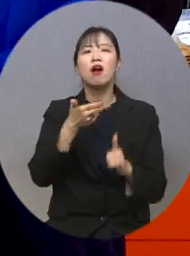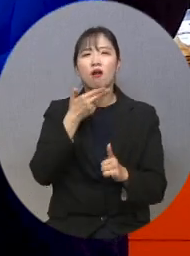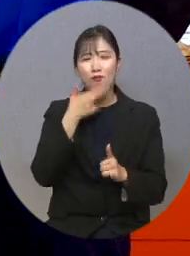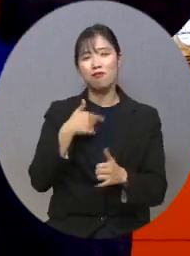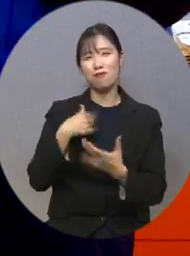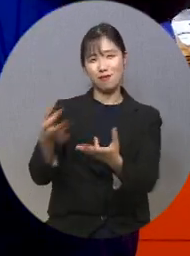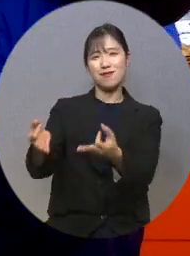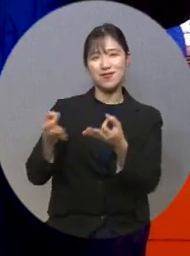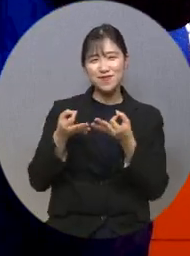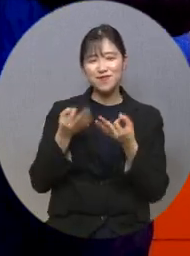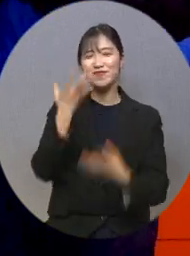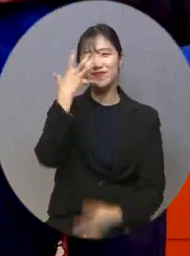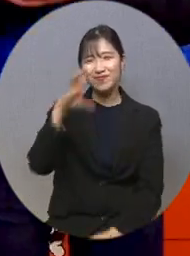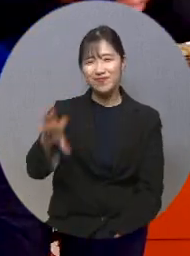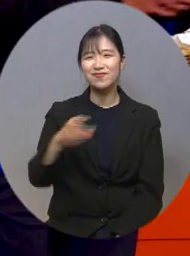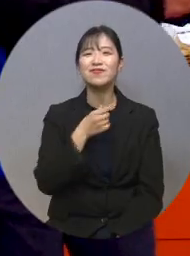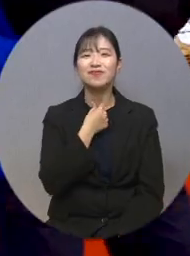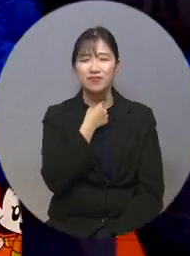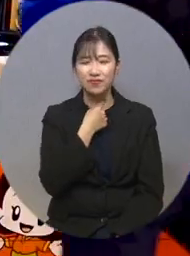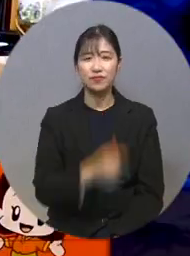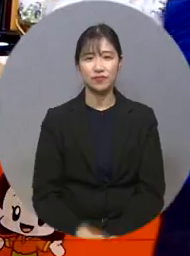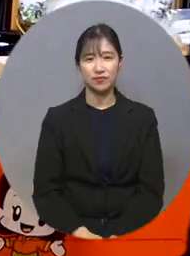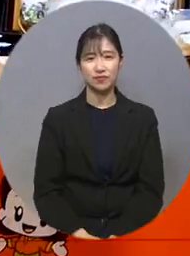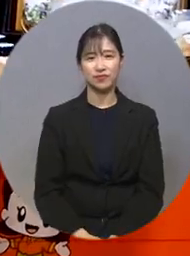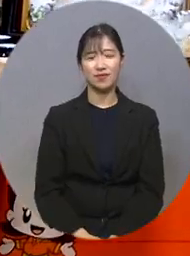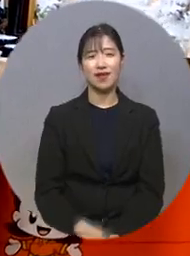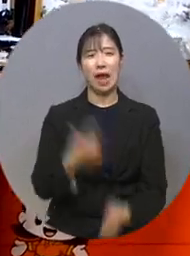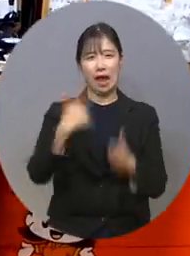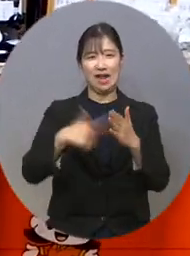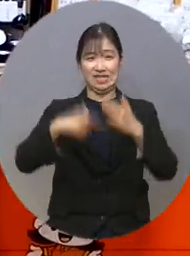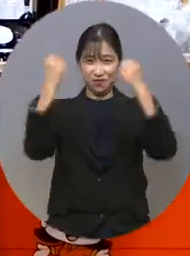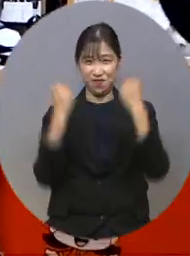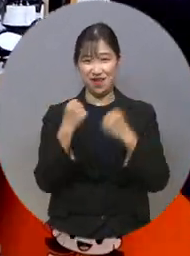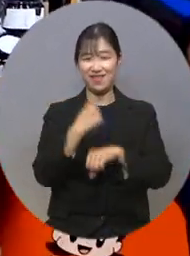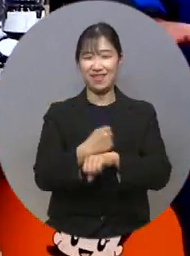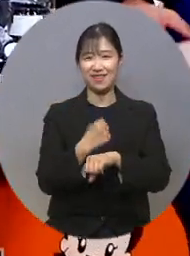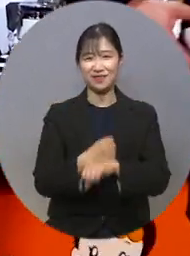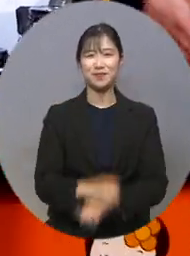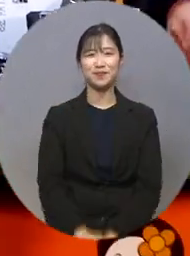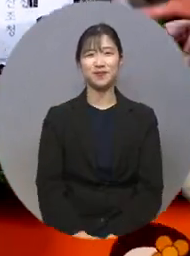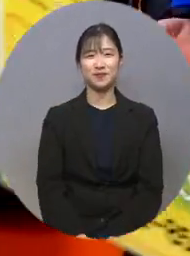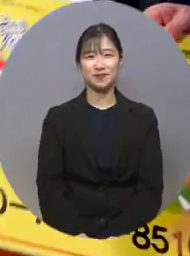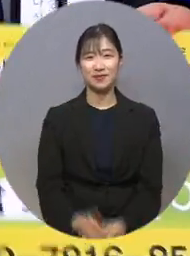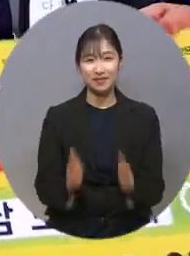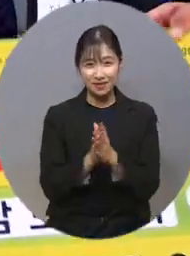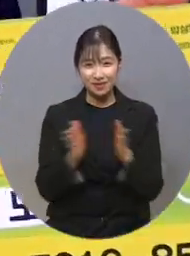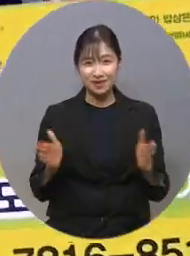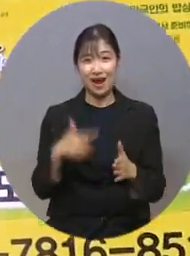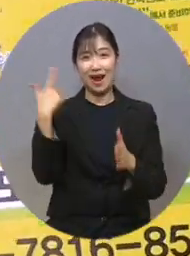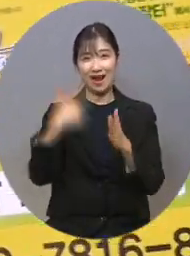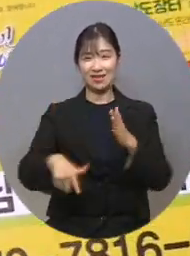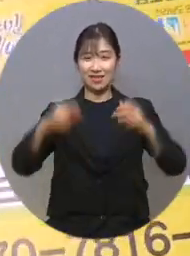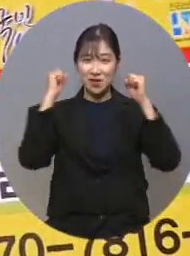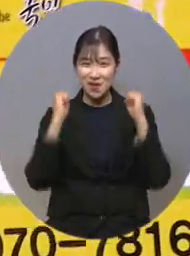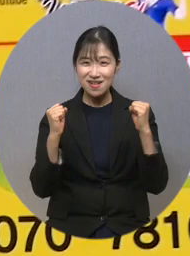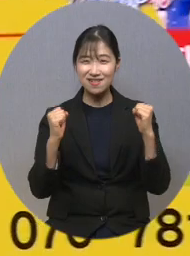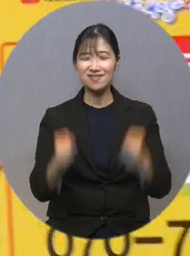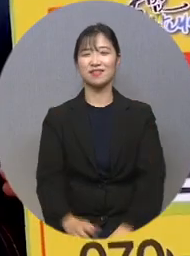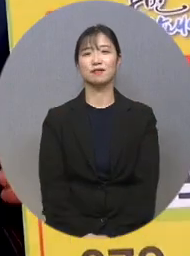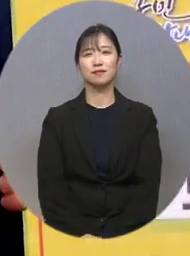롤모델이 되고 싶은 생각도 있고. 그런 의미에서 강진 파이팅 한번 외쳐주시고 자 시작! 강진